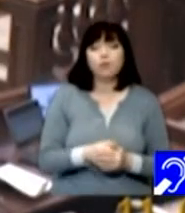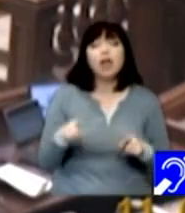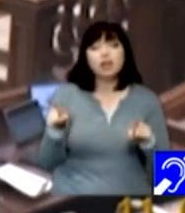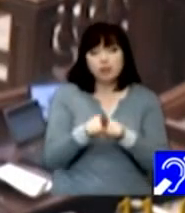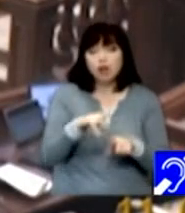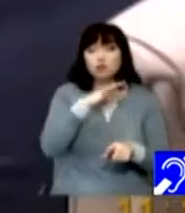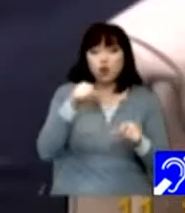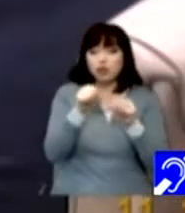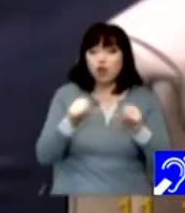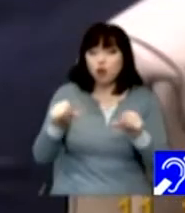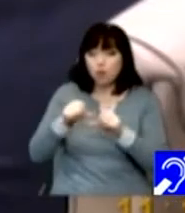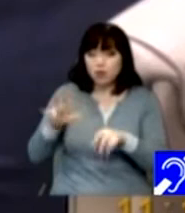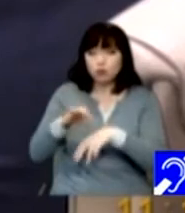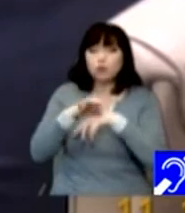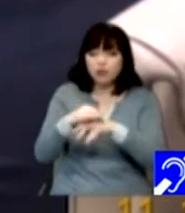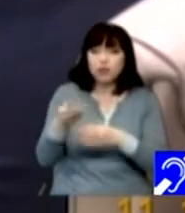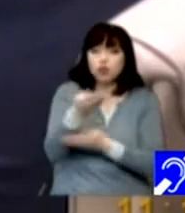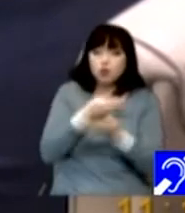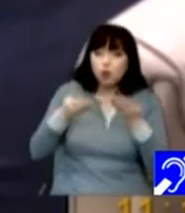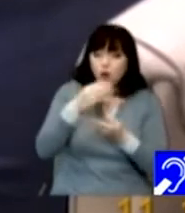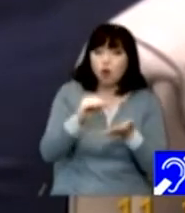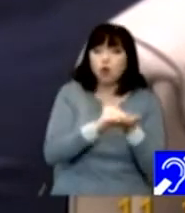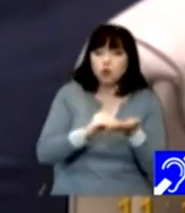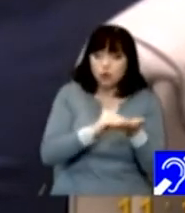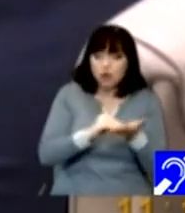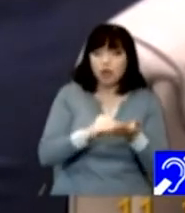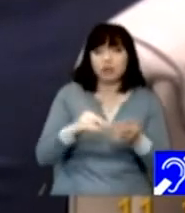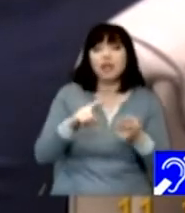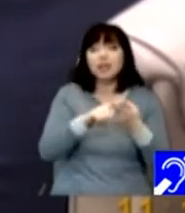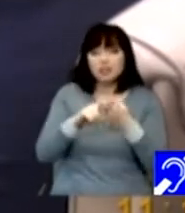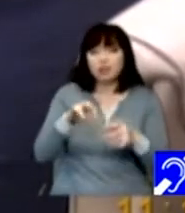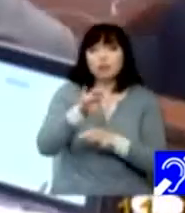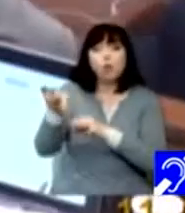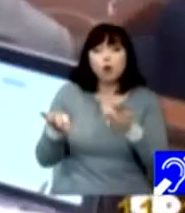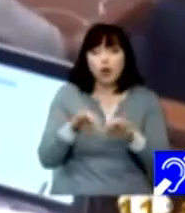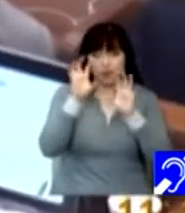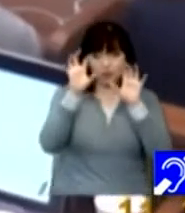multe comisii vor organiza consultări publice pe marginea unor proiecte de lege.